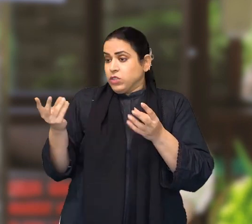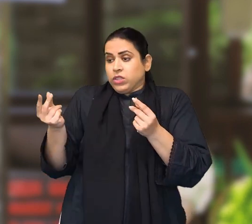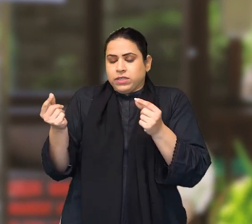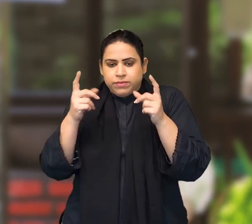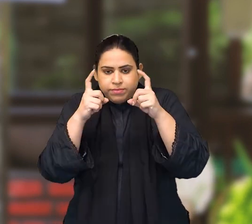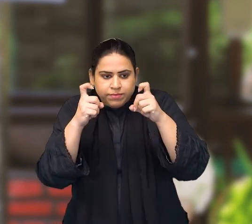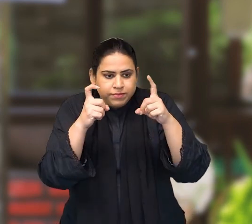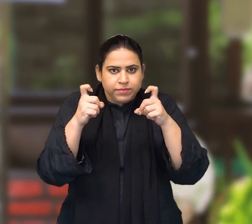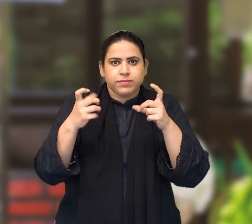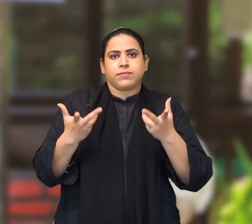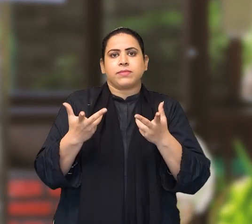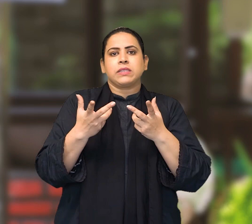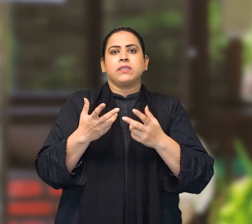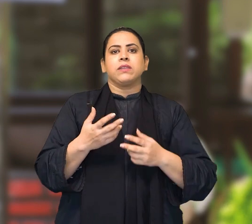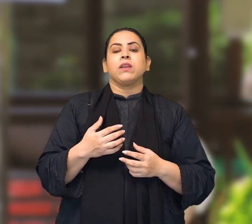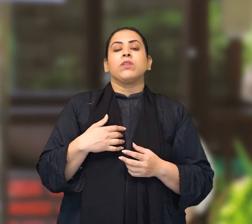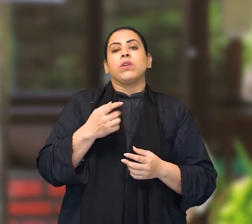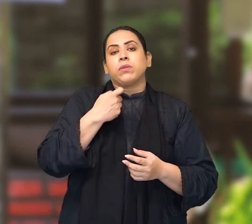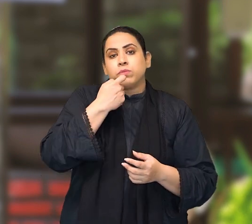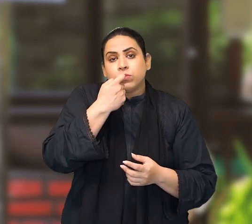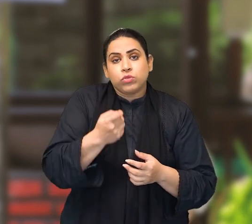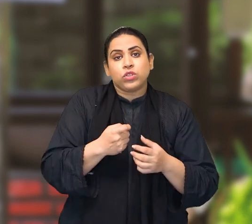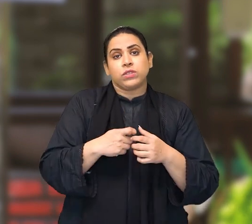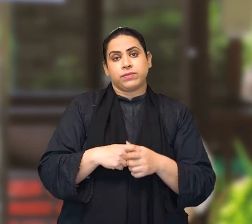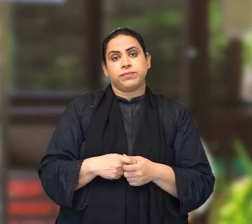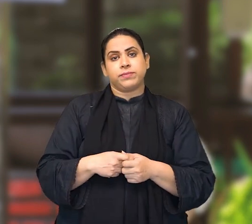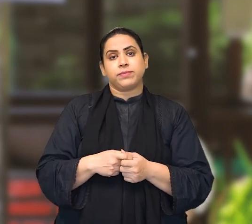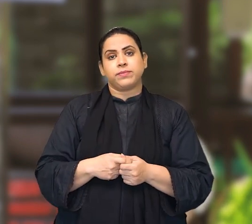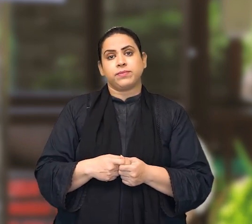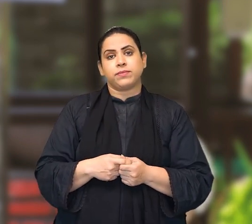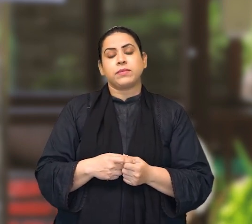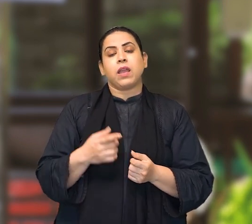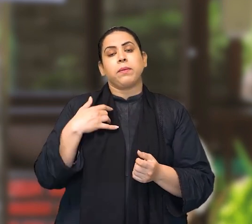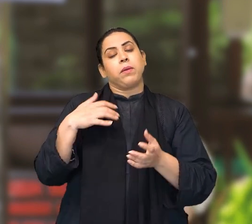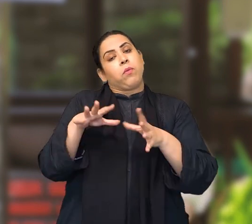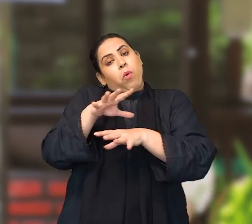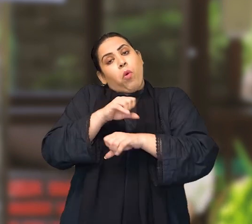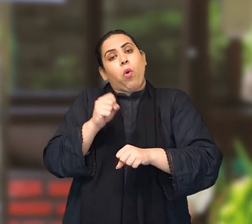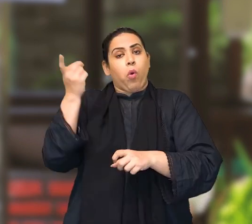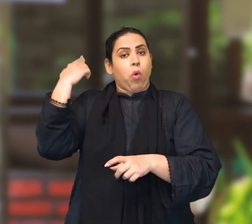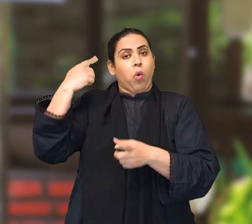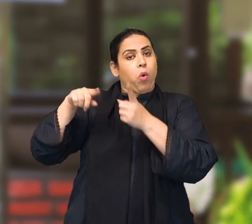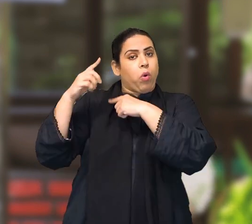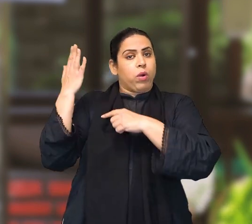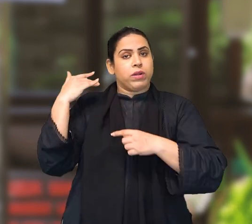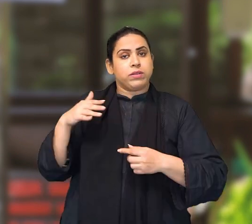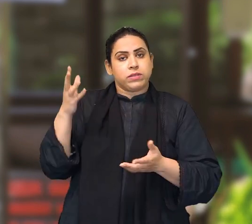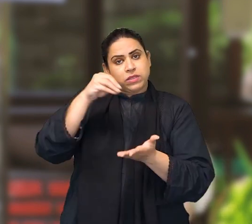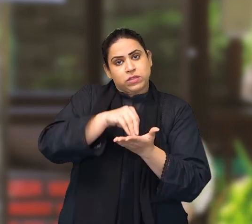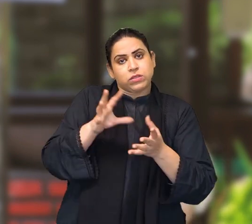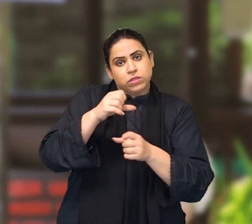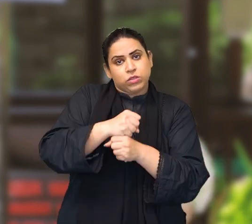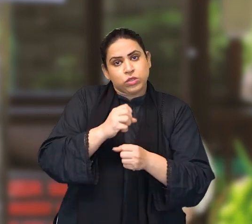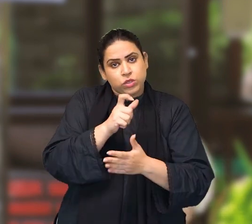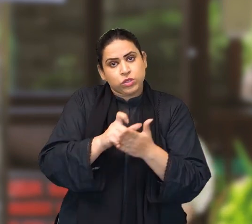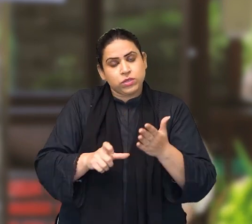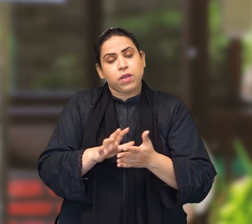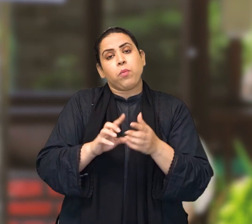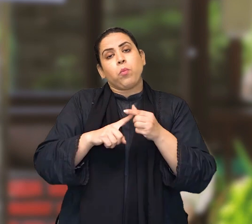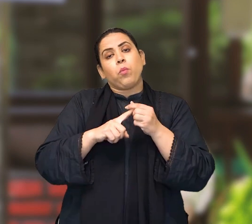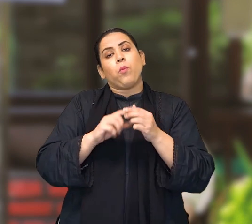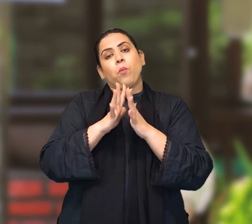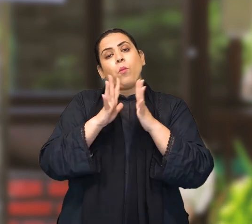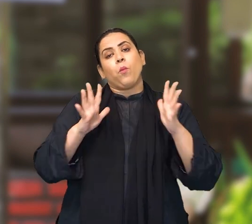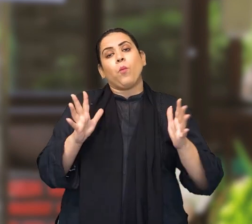थिंक इफ़ यू आस्क मी regarding my whole experience or regarding the conclusion, I'll say that the most